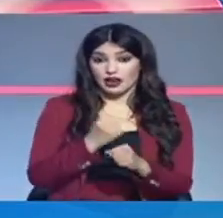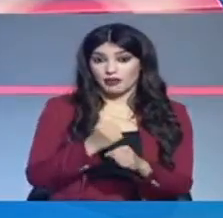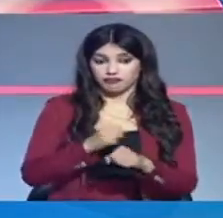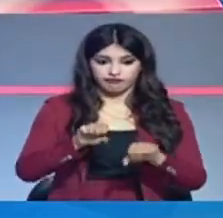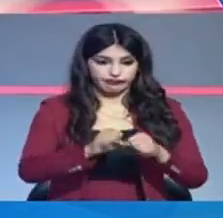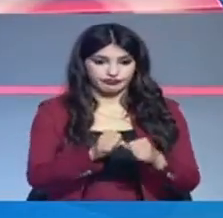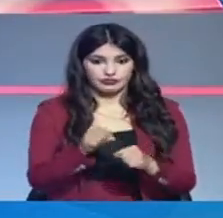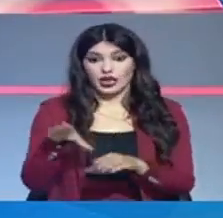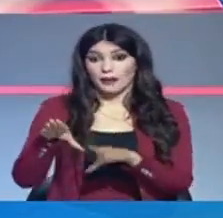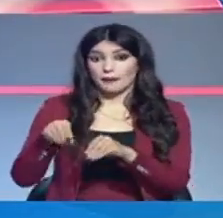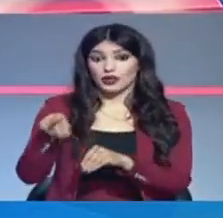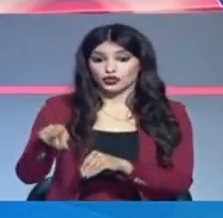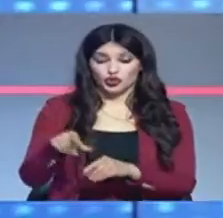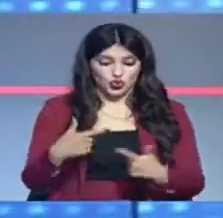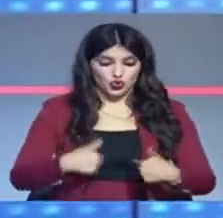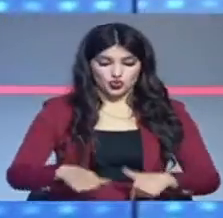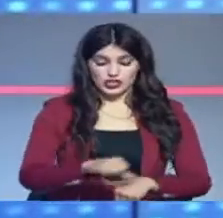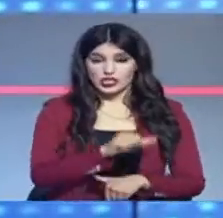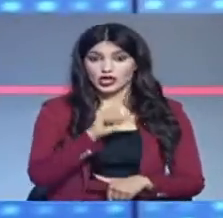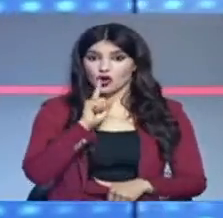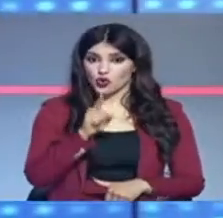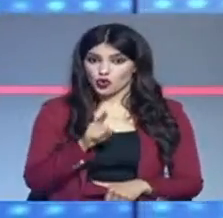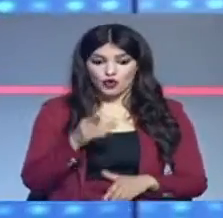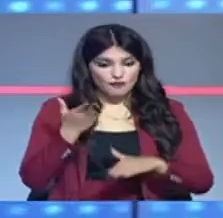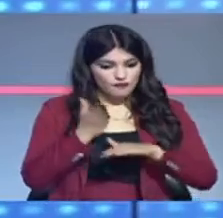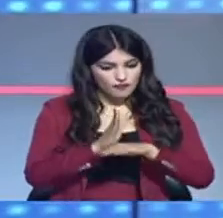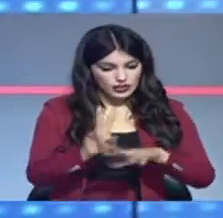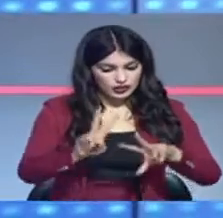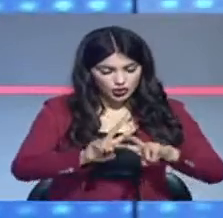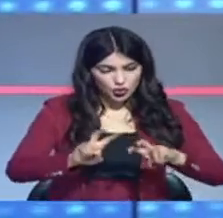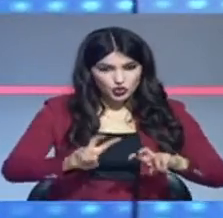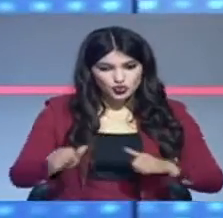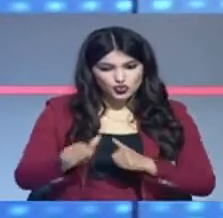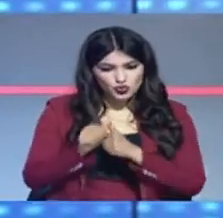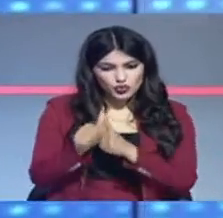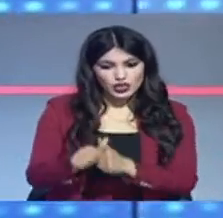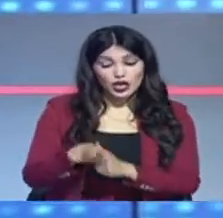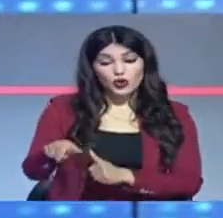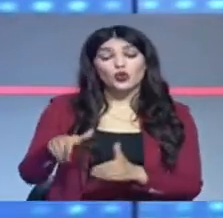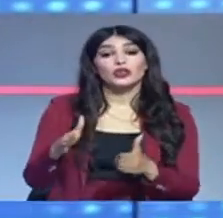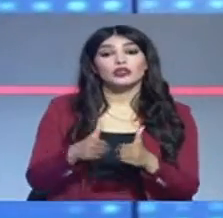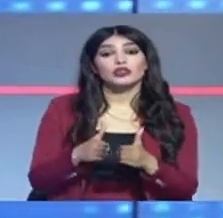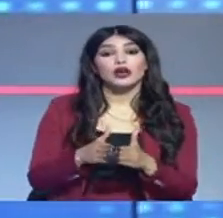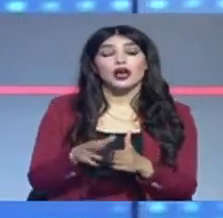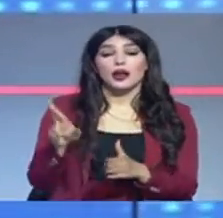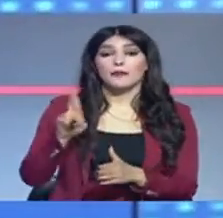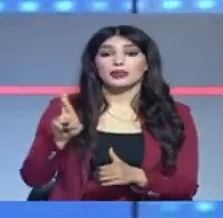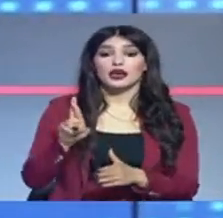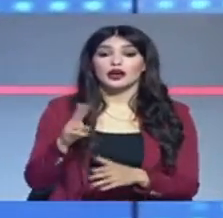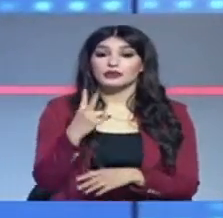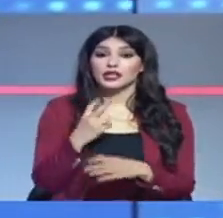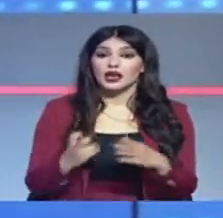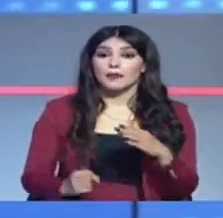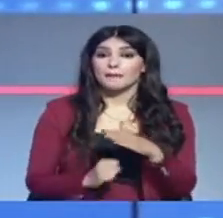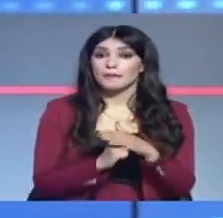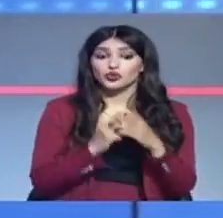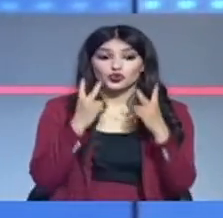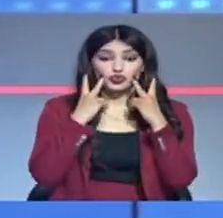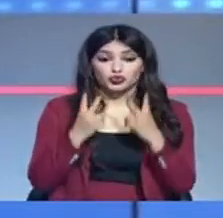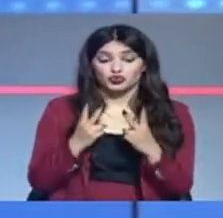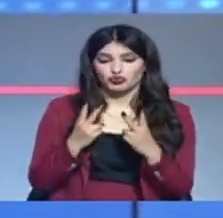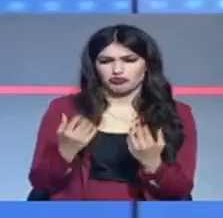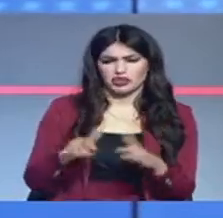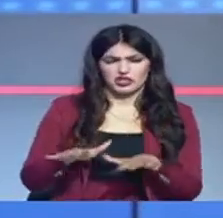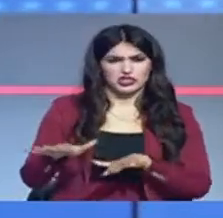هو السيد رئيس الحكومه الذين بفتح تحقيق طالب بتقرير ثمانيه واربعين ساعه وانا استغرب مثل